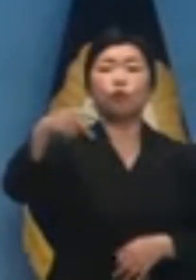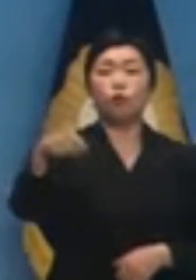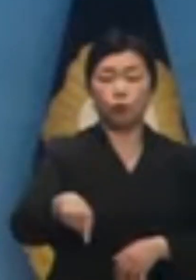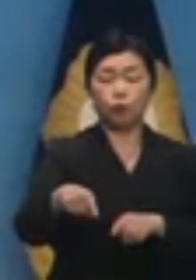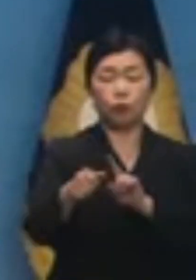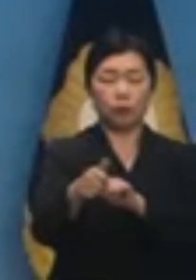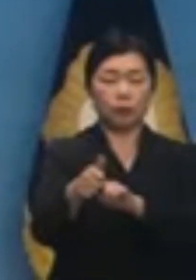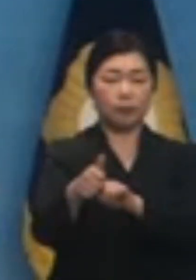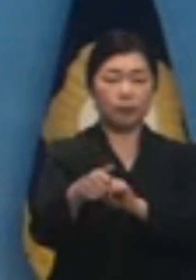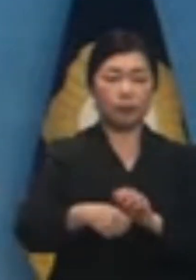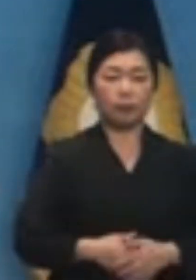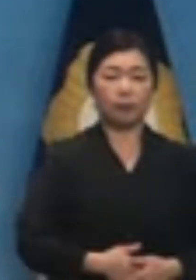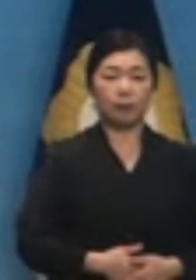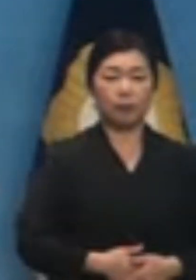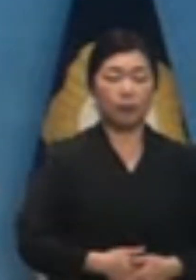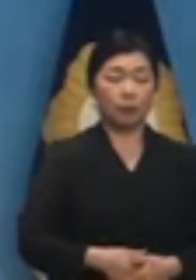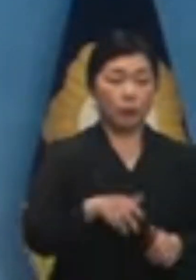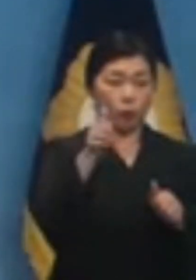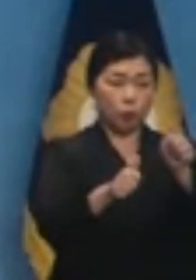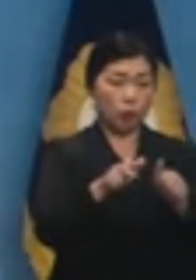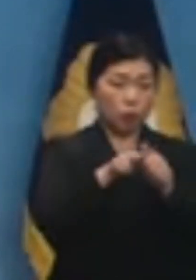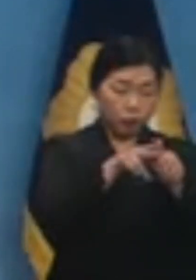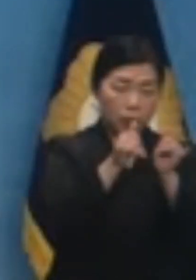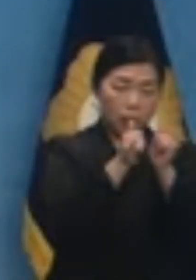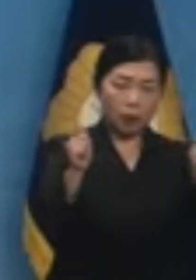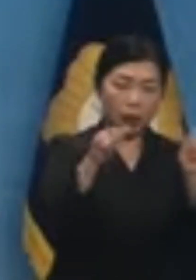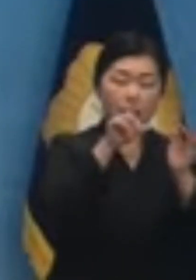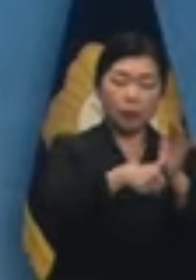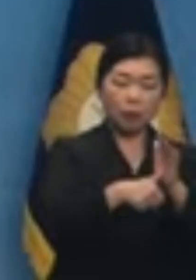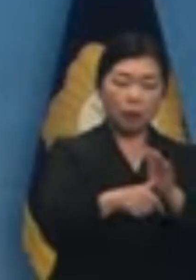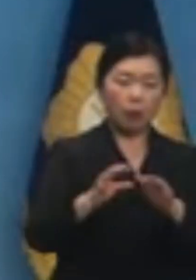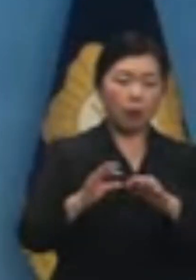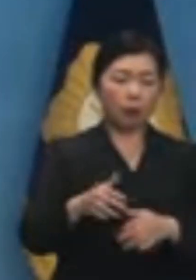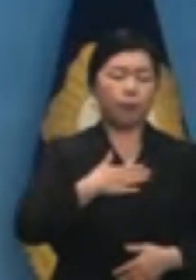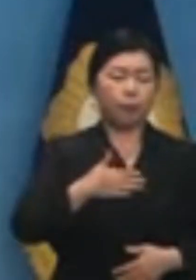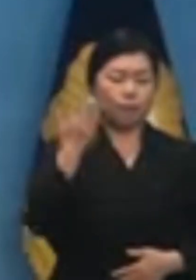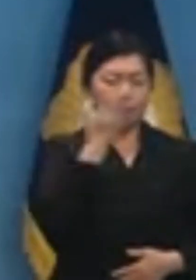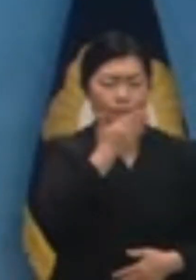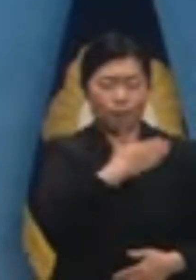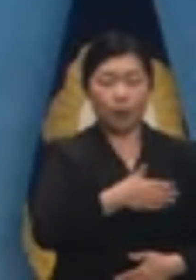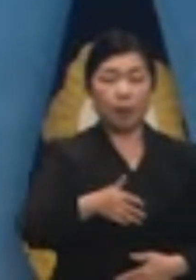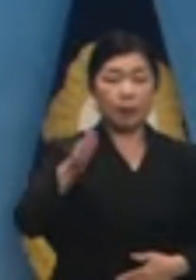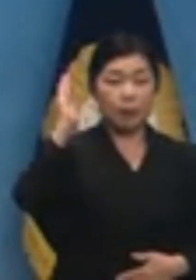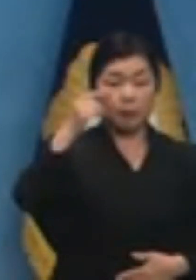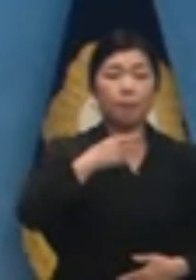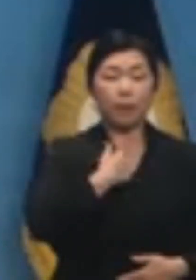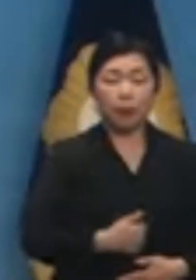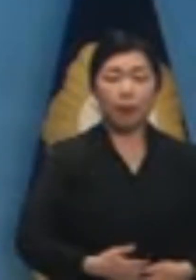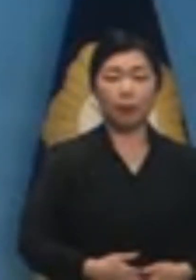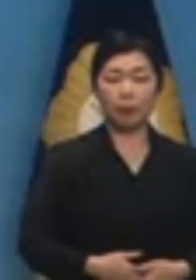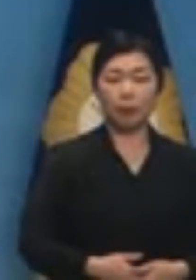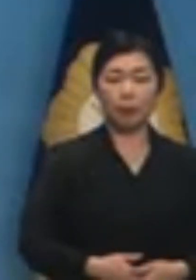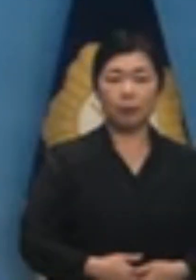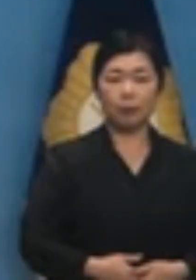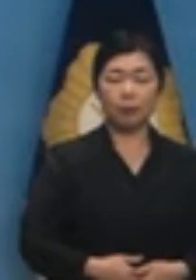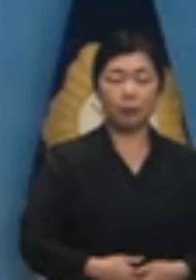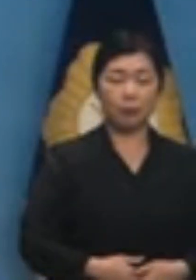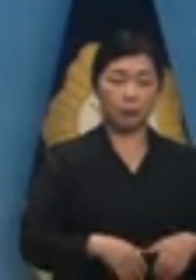국민의힘 김문수 대선 후보는 경선 후보 시절부터 계속해서 자신의 청렴을 강조해왔습니다.